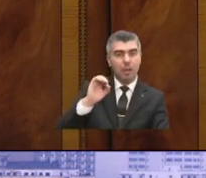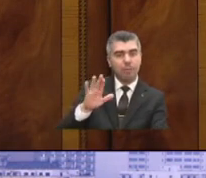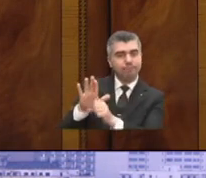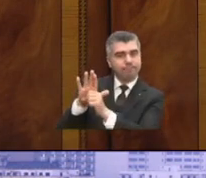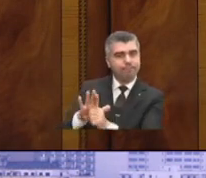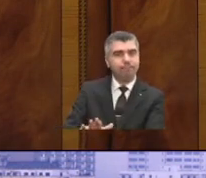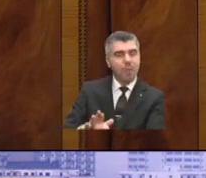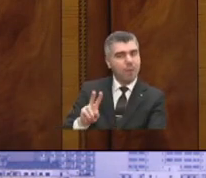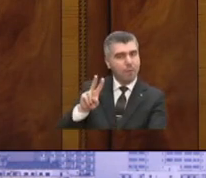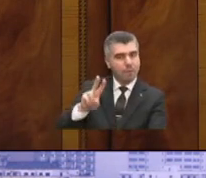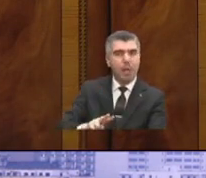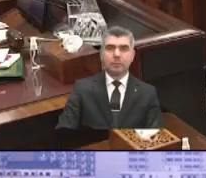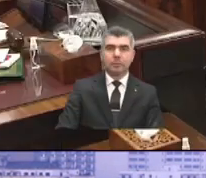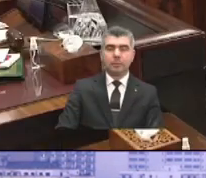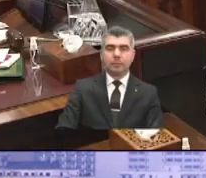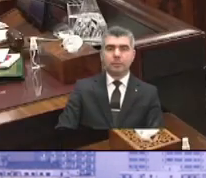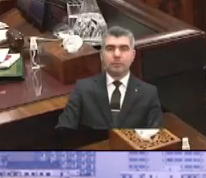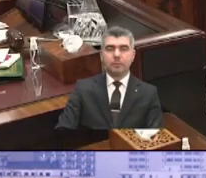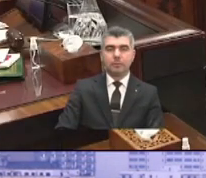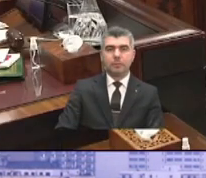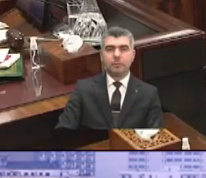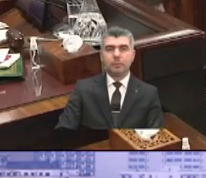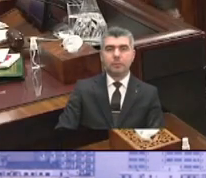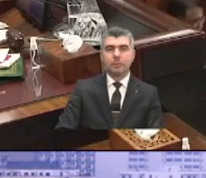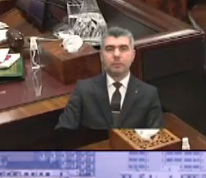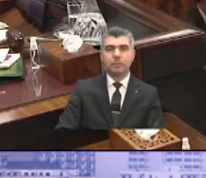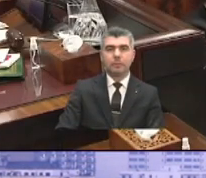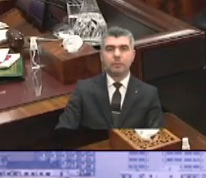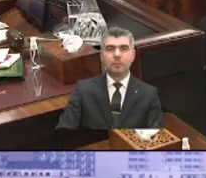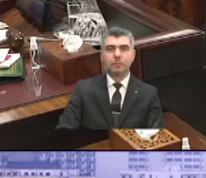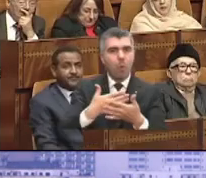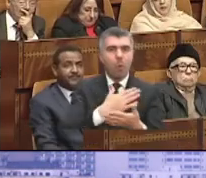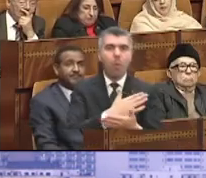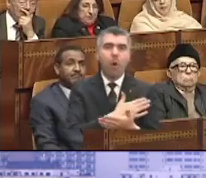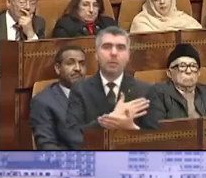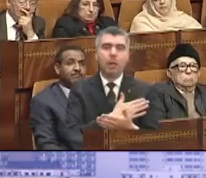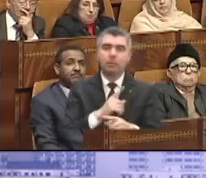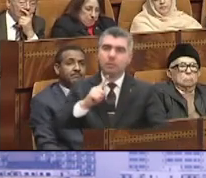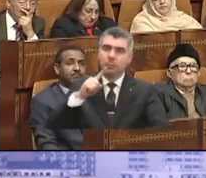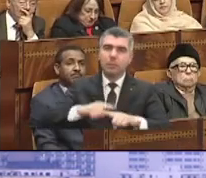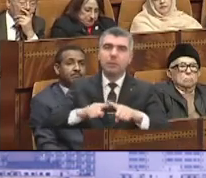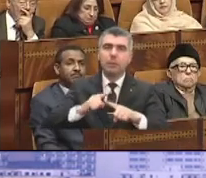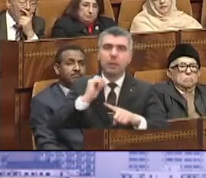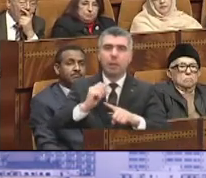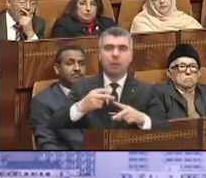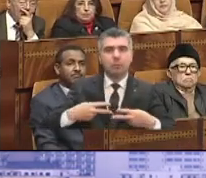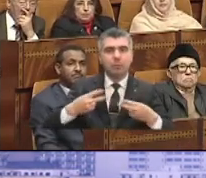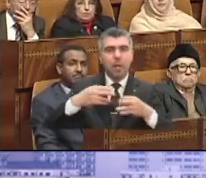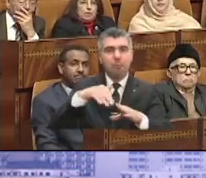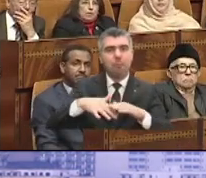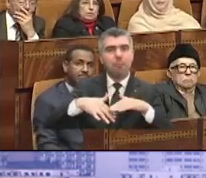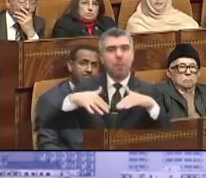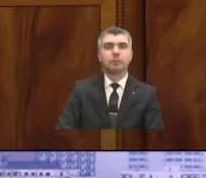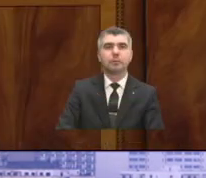التجاري اثر بشكل ايجابي على الضغط على المنتوج الداخلي الخام بمعنى اخر باش نبسطو الصوره هو ان على مستوى